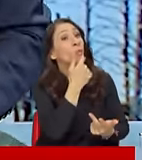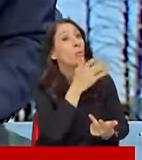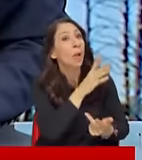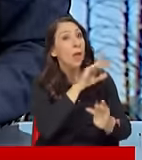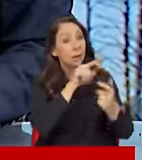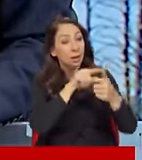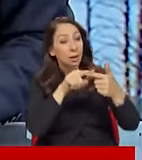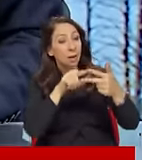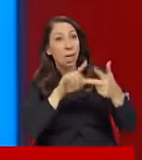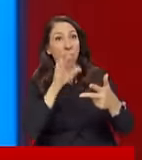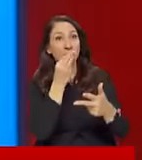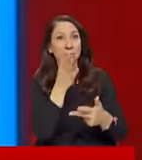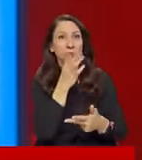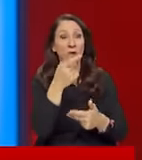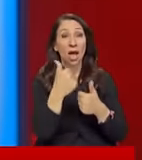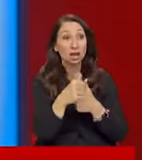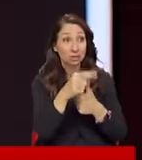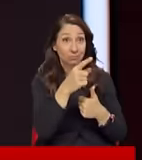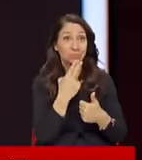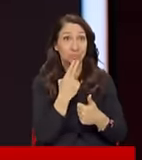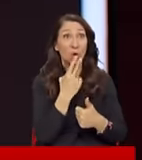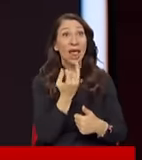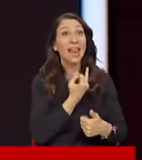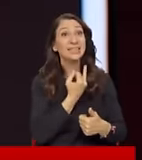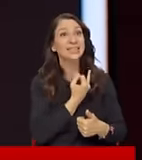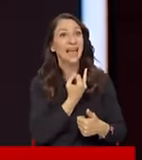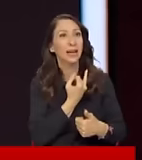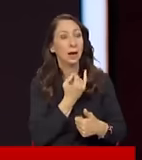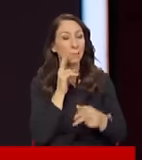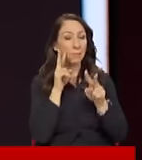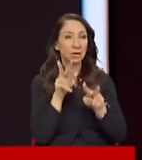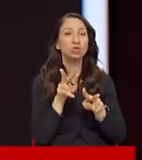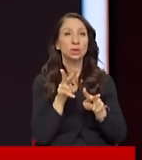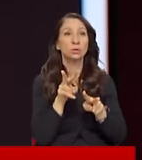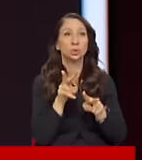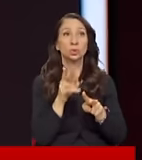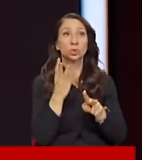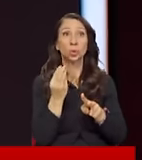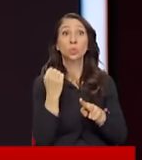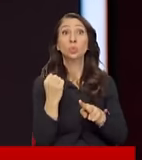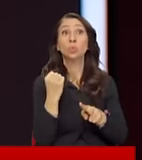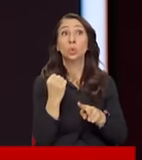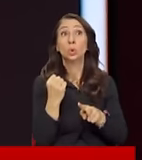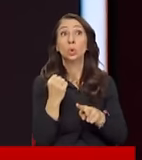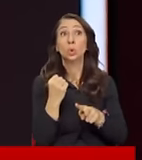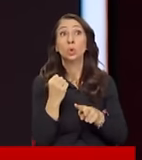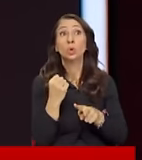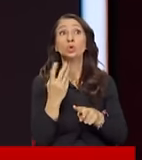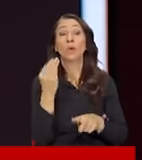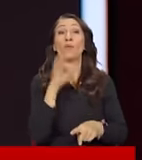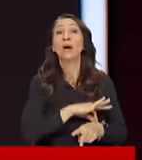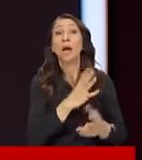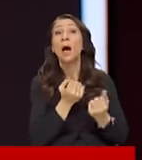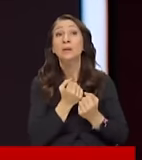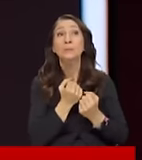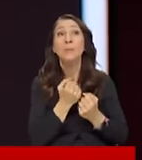Tüm kuşaklara hakim oluyorsunuz. Tabii tabii. Yani. Eşimin de o eleştirel bakışı çok güçlüdür ve çok